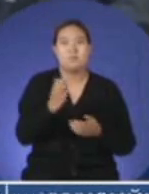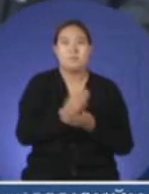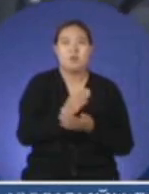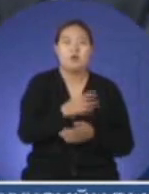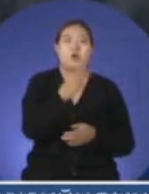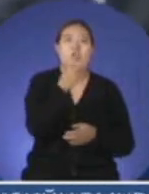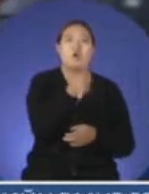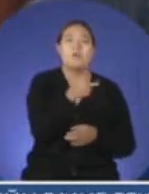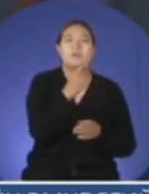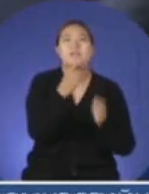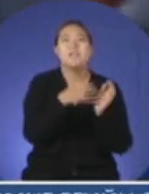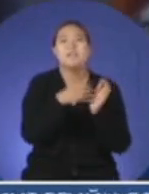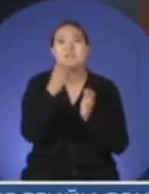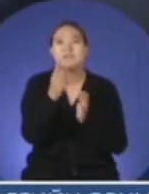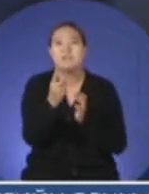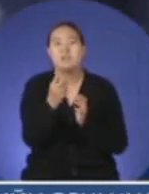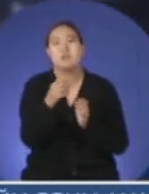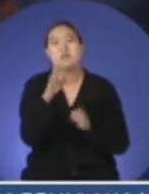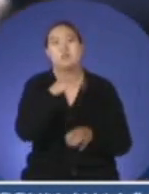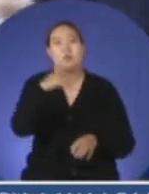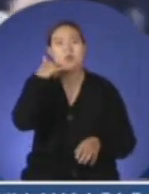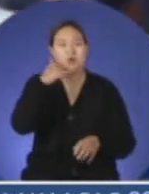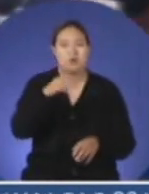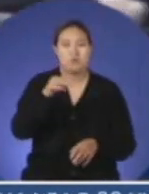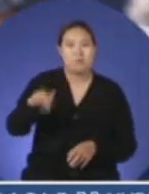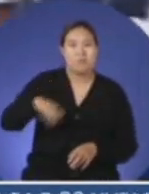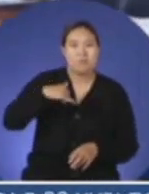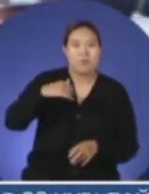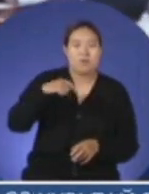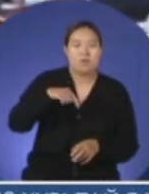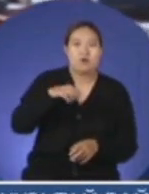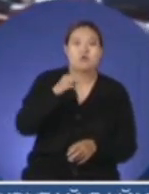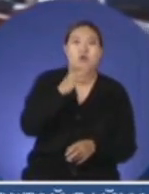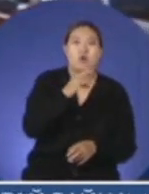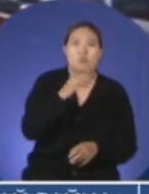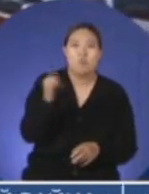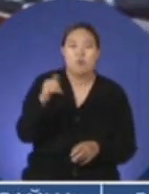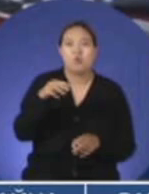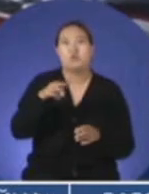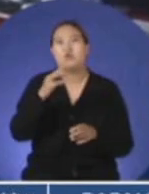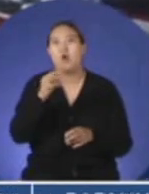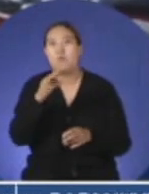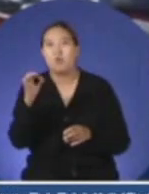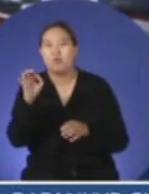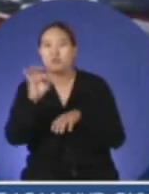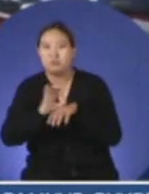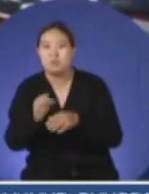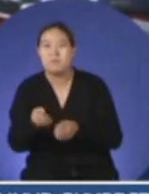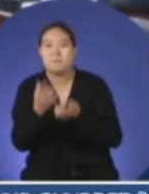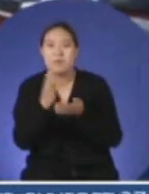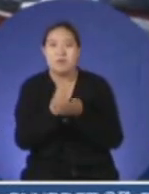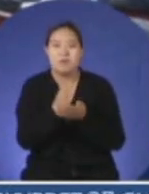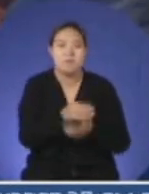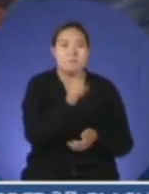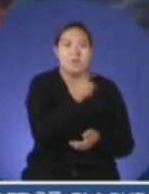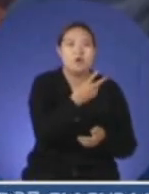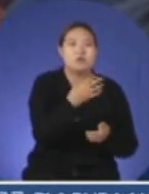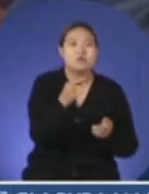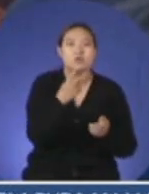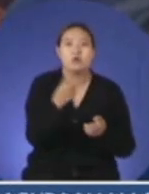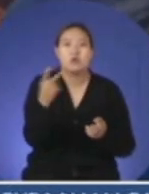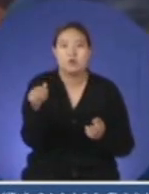дуудлагын 63.9% нь томоо тус төвчин байгаа бөгөөд хүүхдийн эмчилгээнд 1222 ор ашиглаж